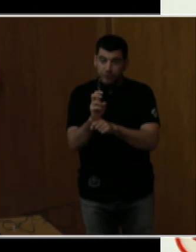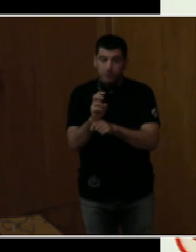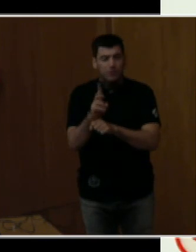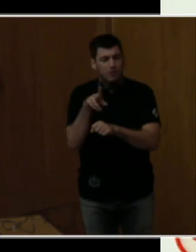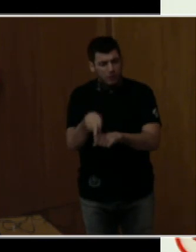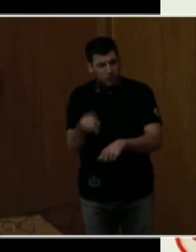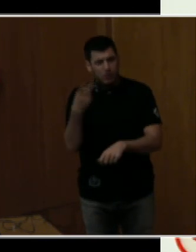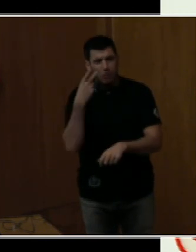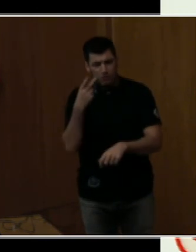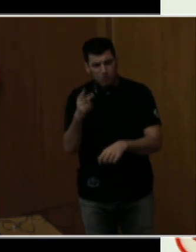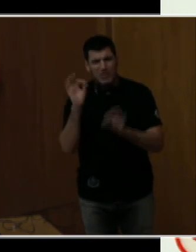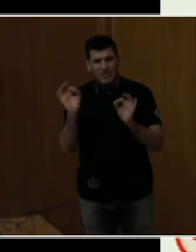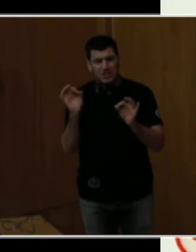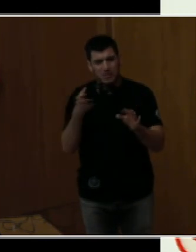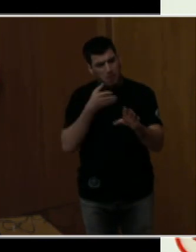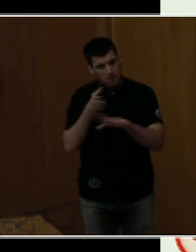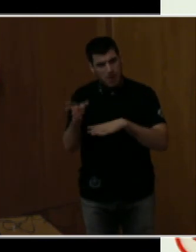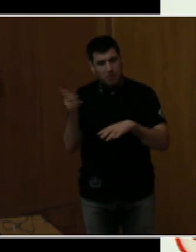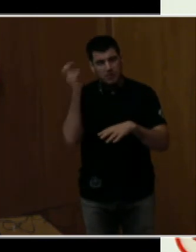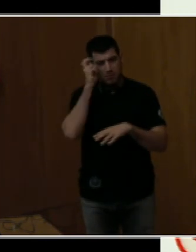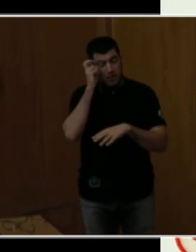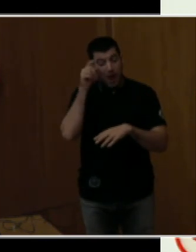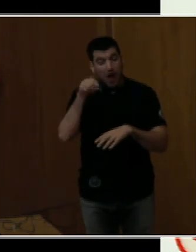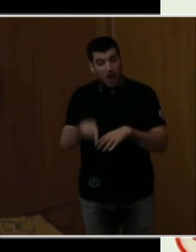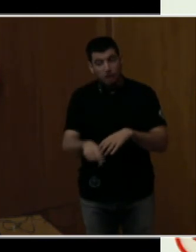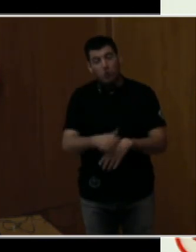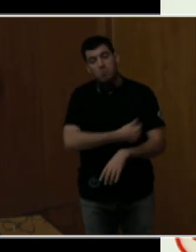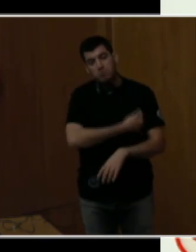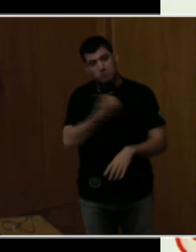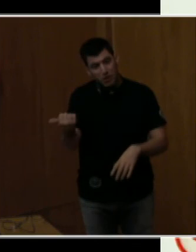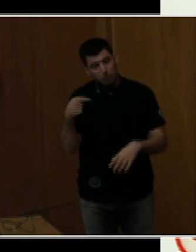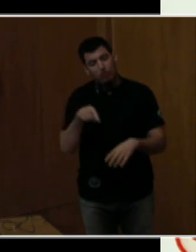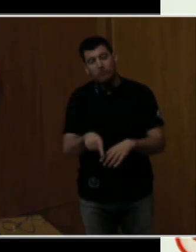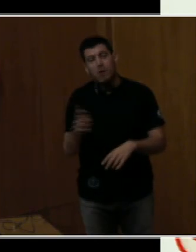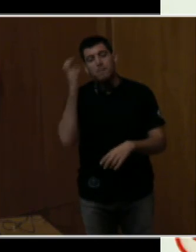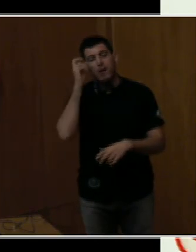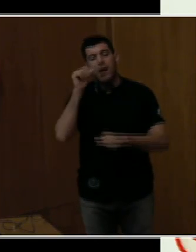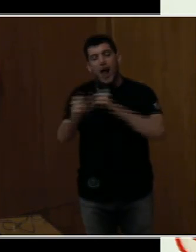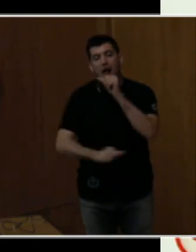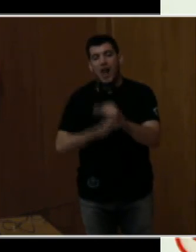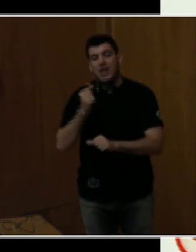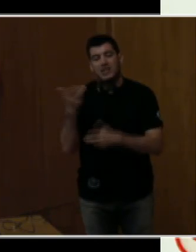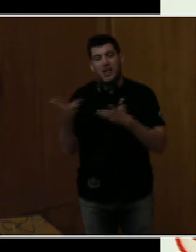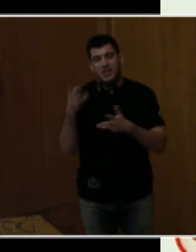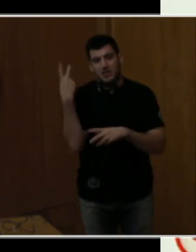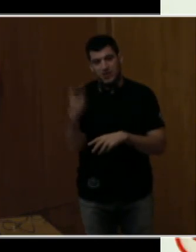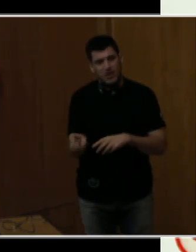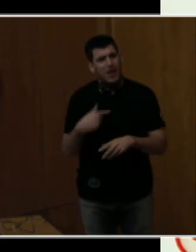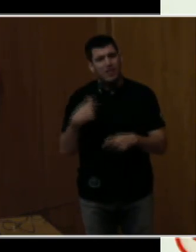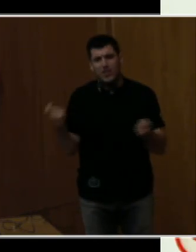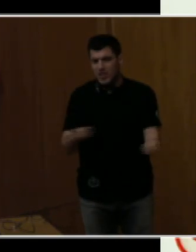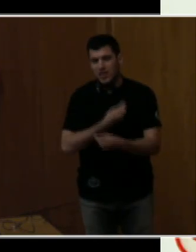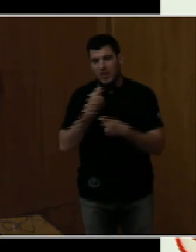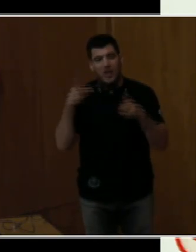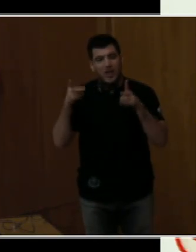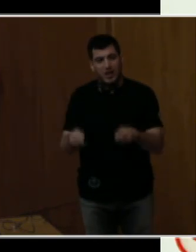μπαίνει μέσα στη μνήμη, τότε αυτό το σήμα έρχεται να επαναφέρει την κατάσταση της μνήμης, να της αλλάξει την κατάσταση. Τι κάνει? Πάει και κλείνει το διακόπτη